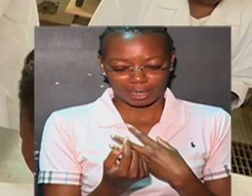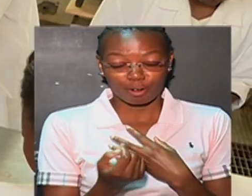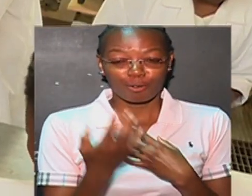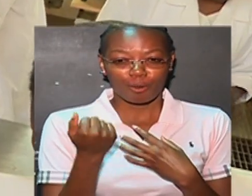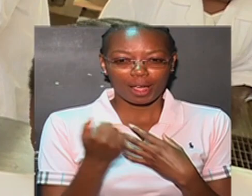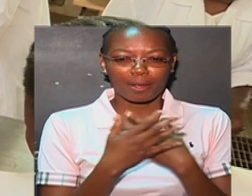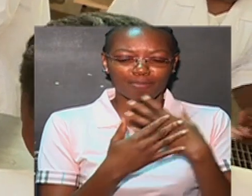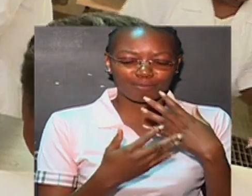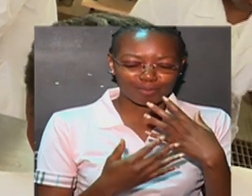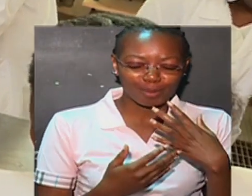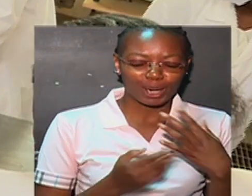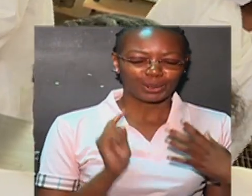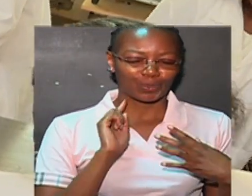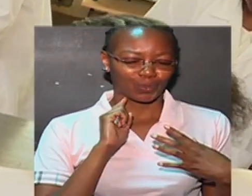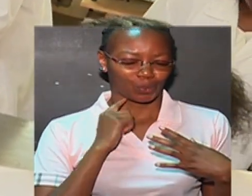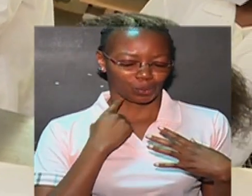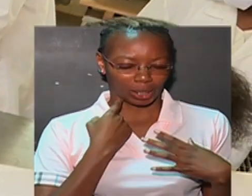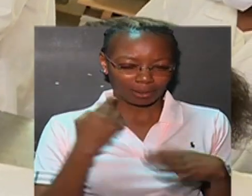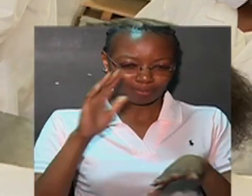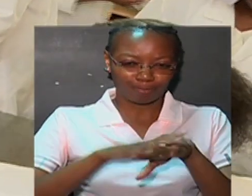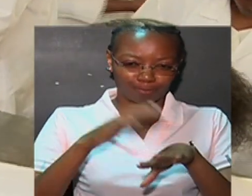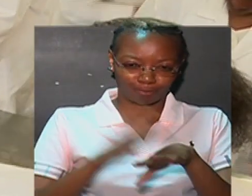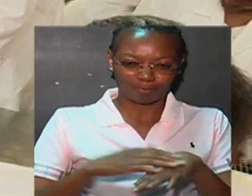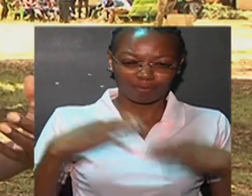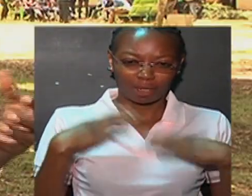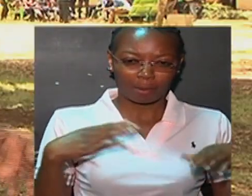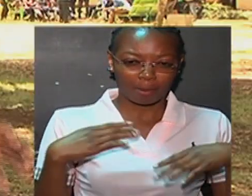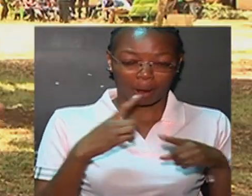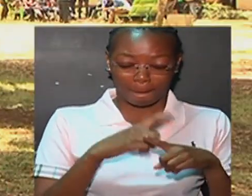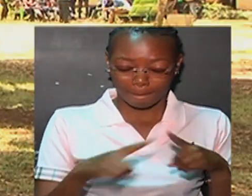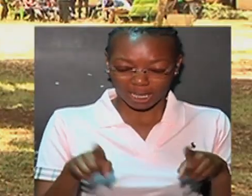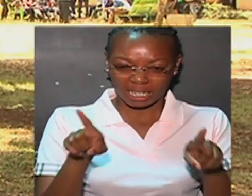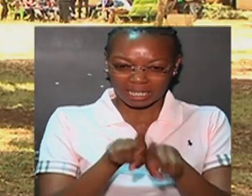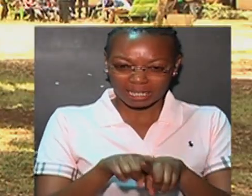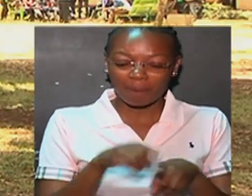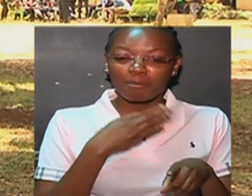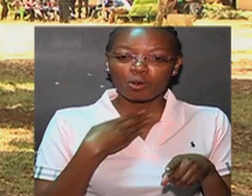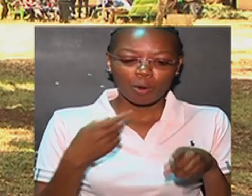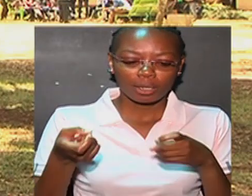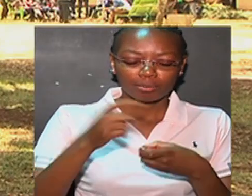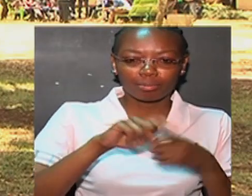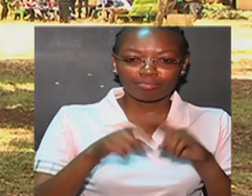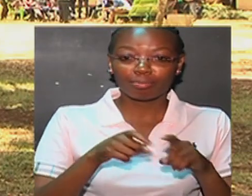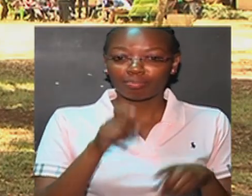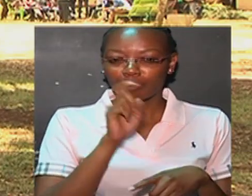kwa binadamu, lakini sivyo unapoongeza kuku dhamana. Ukiacha hii damu kwa